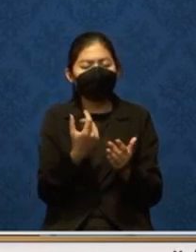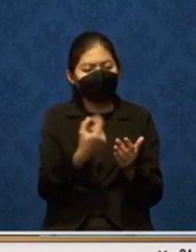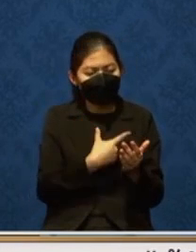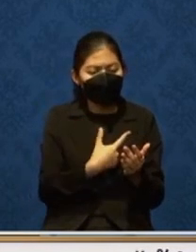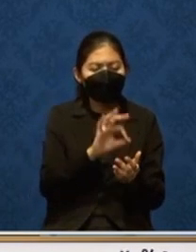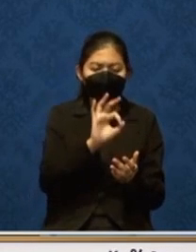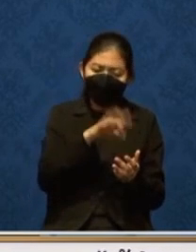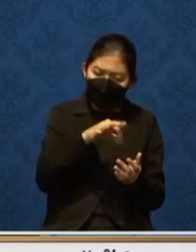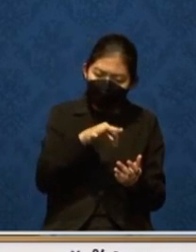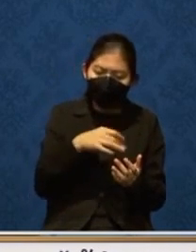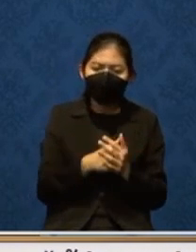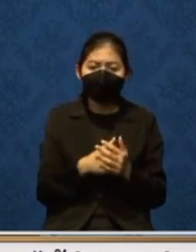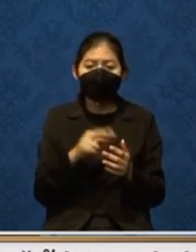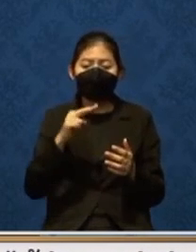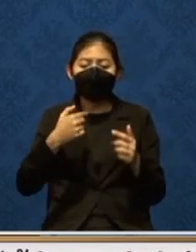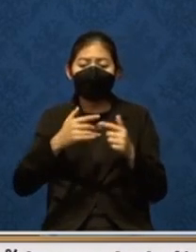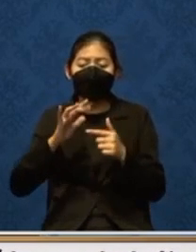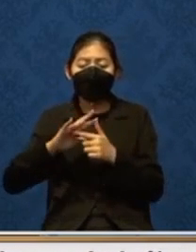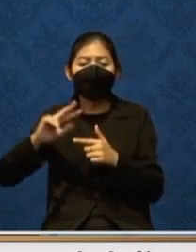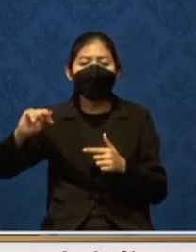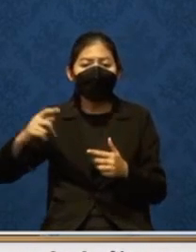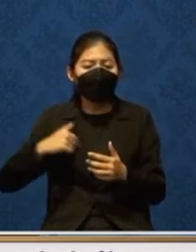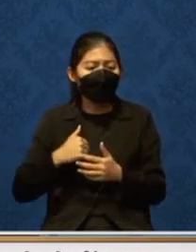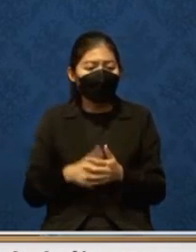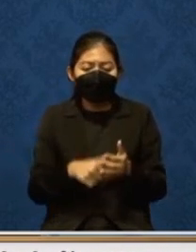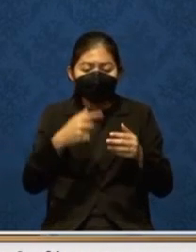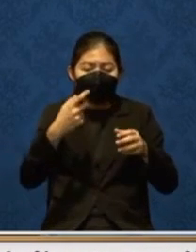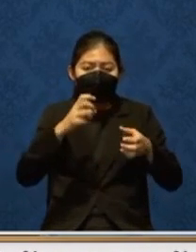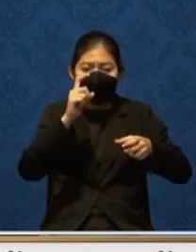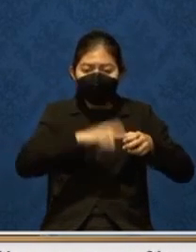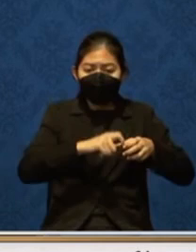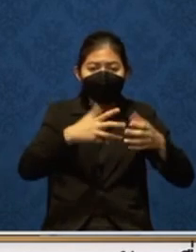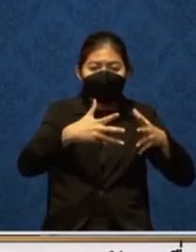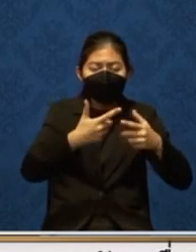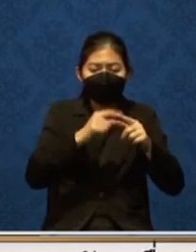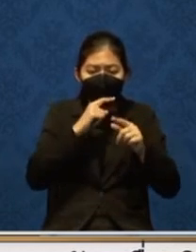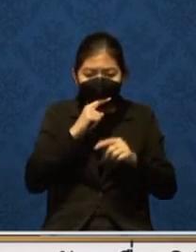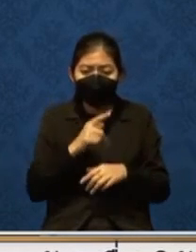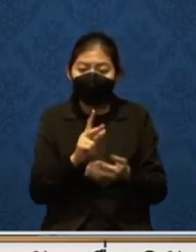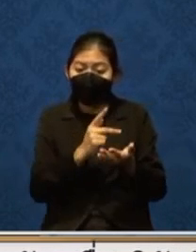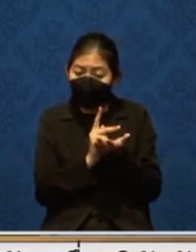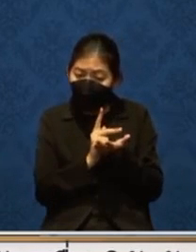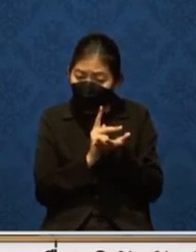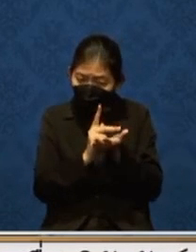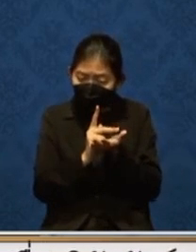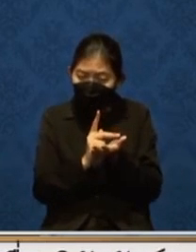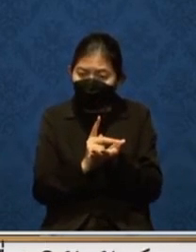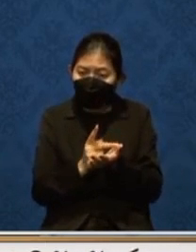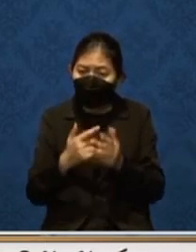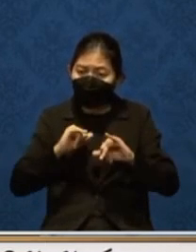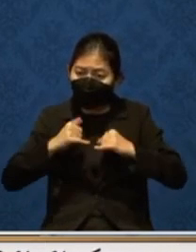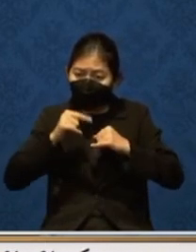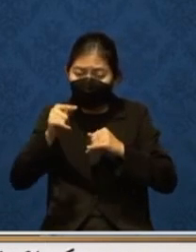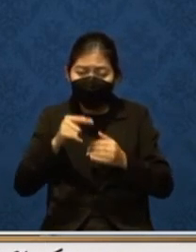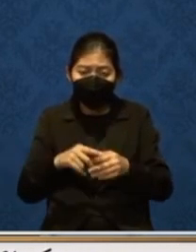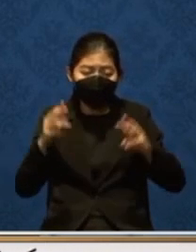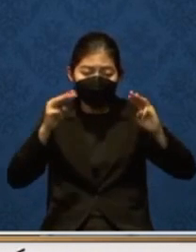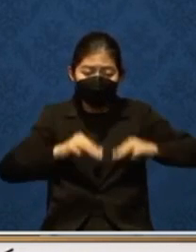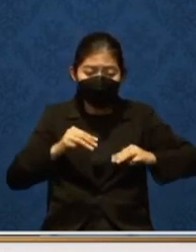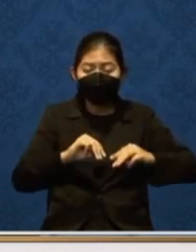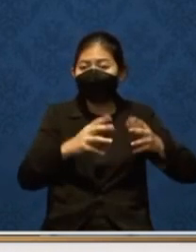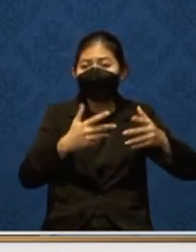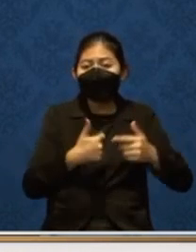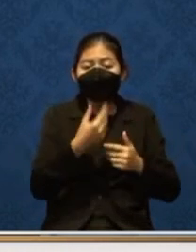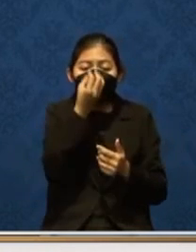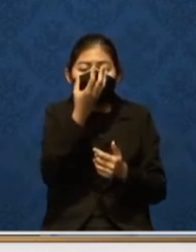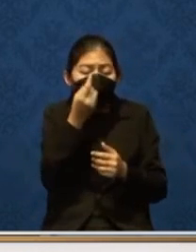énไม่มีหุนอยในบริษัทนี้แ้ แต่หุนเดียวแต่ให้ในจ้างจวเองกู้เงิน 200 ล้oppโดยไมทำสัญญา ไม่คด